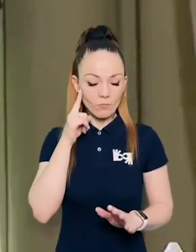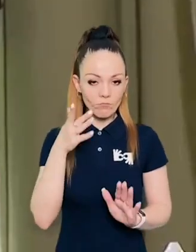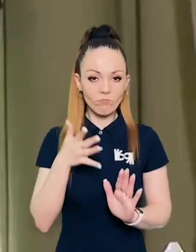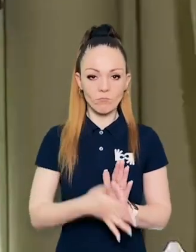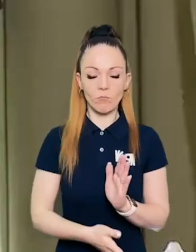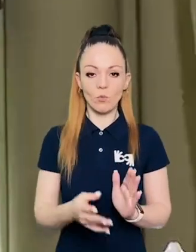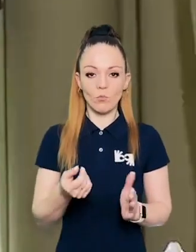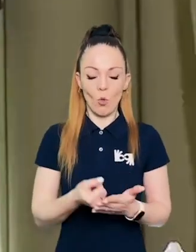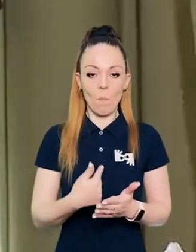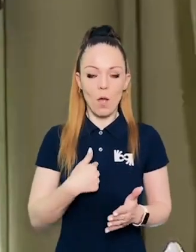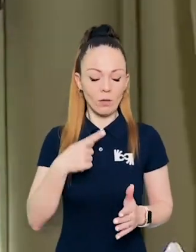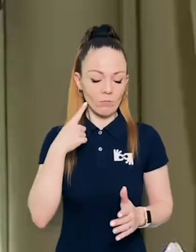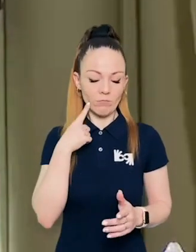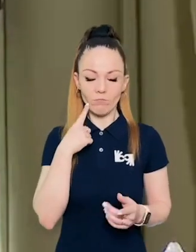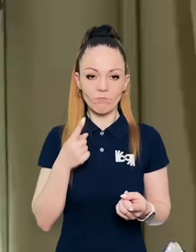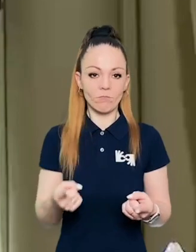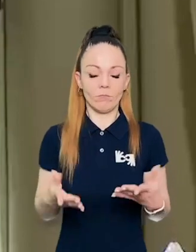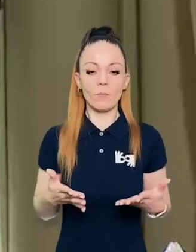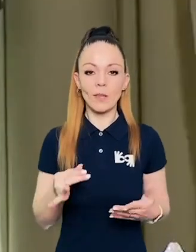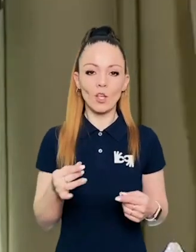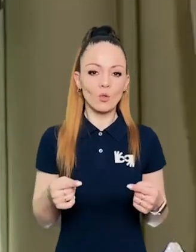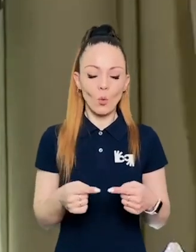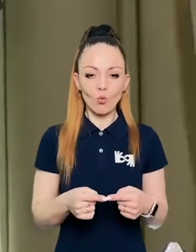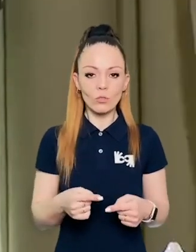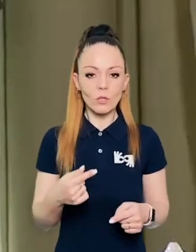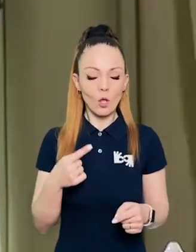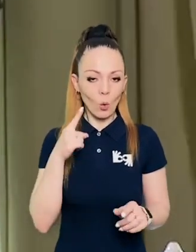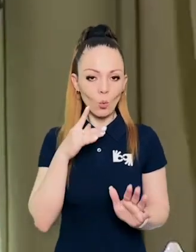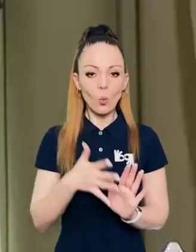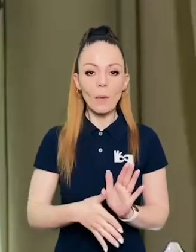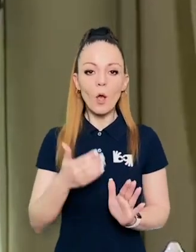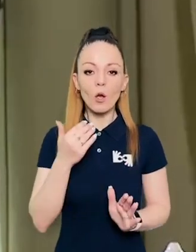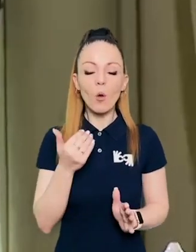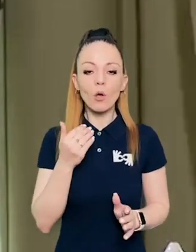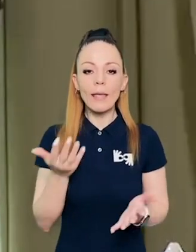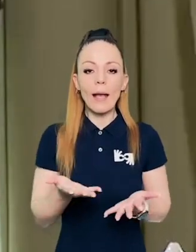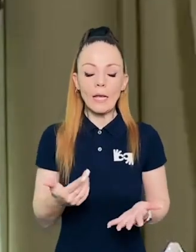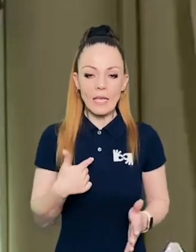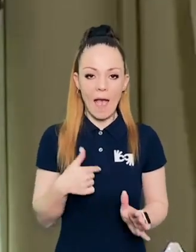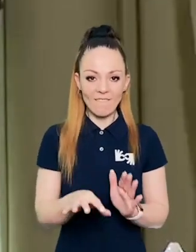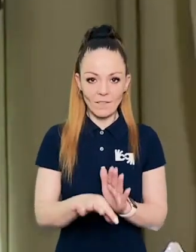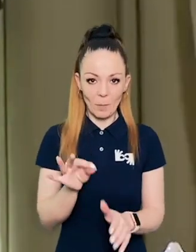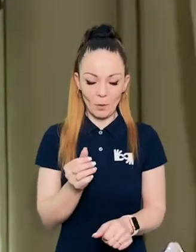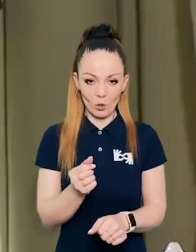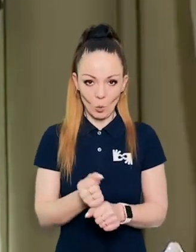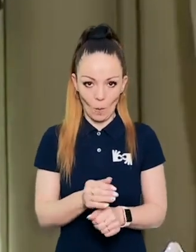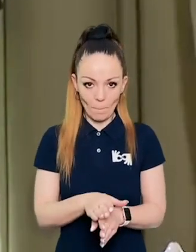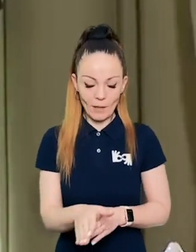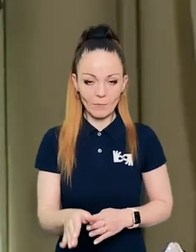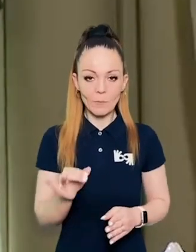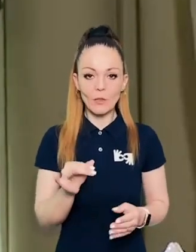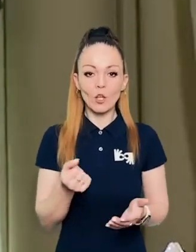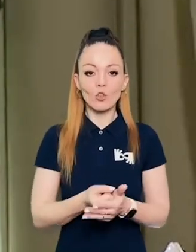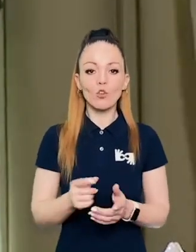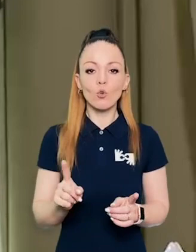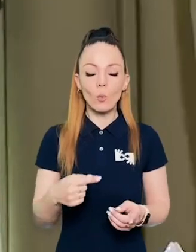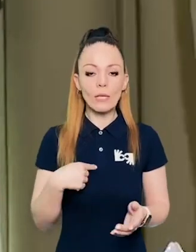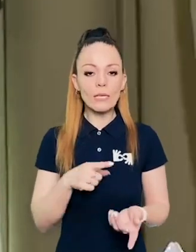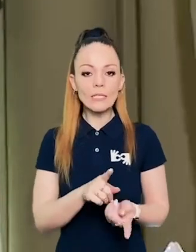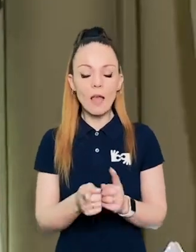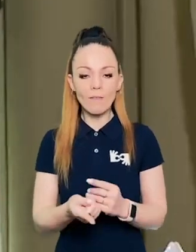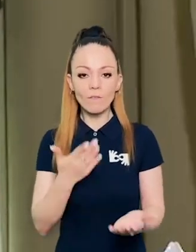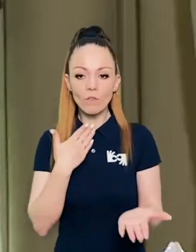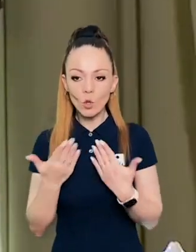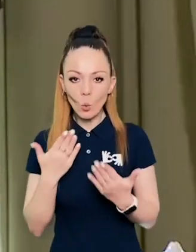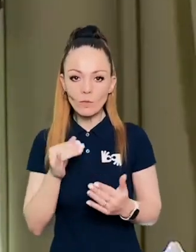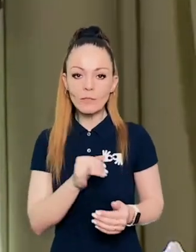коли порозуміння це до мене прийшло, і точно я розумію, який я вибір зробив, і точно розумію, до чого я став,